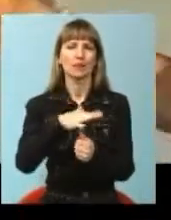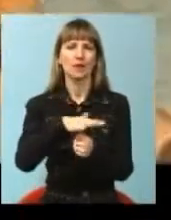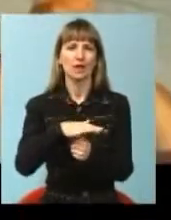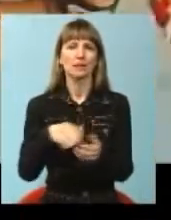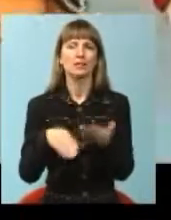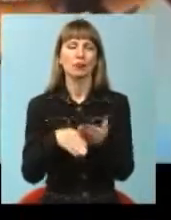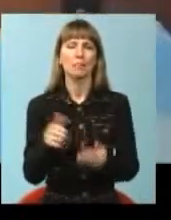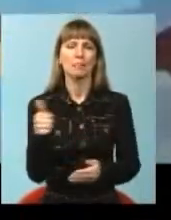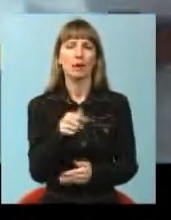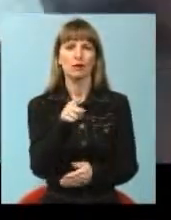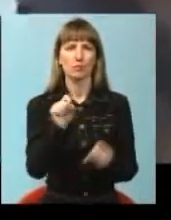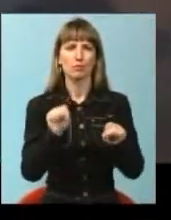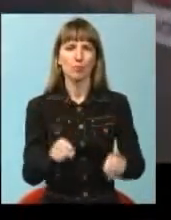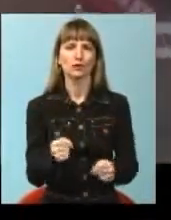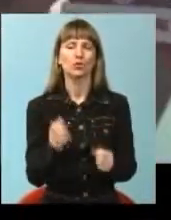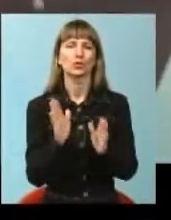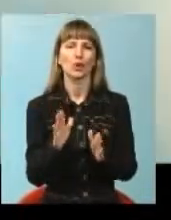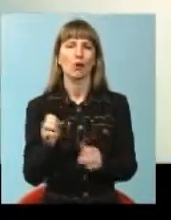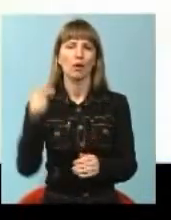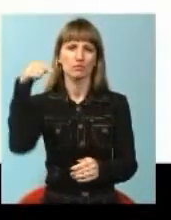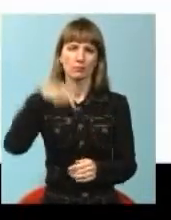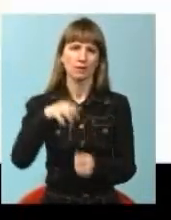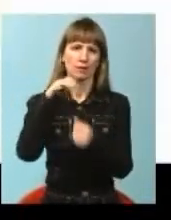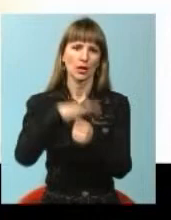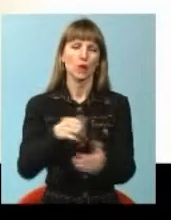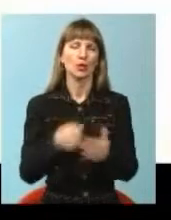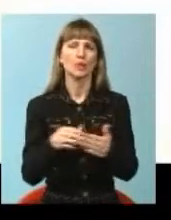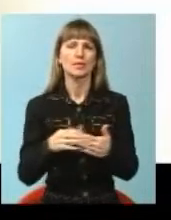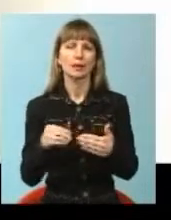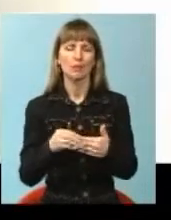За допомогою першого ви можете тільки спуститись з висоти до землі,